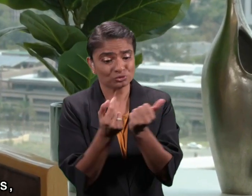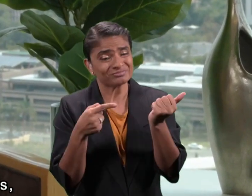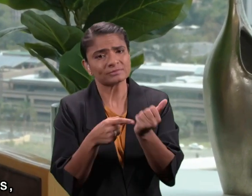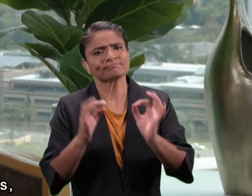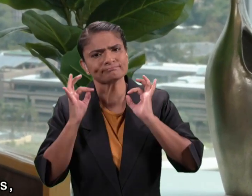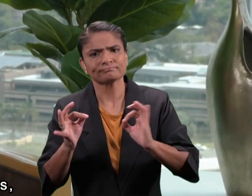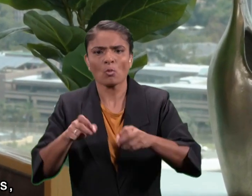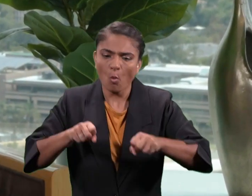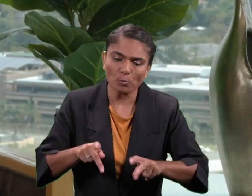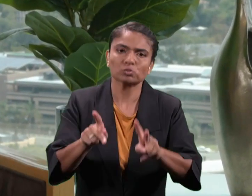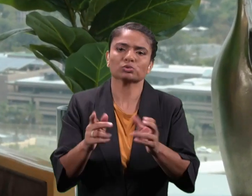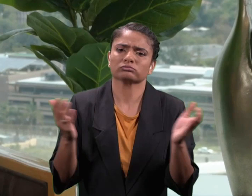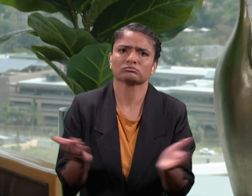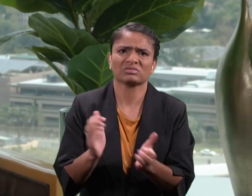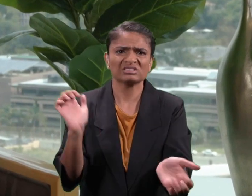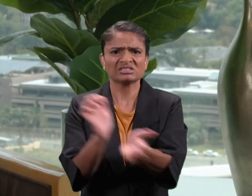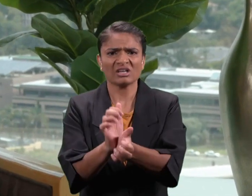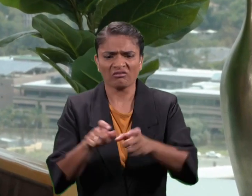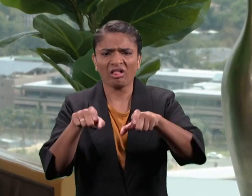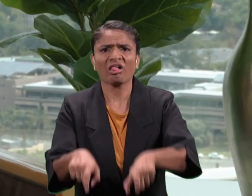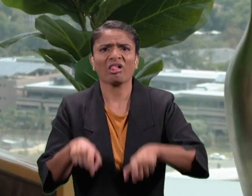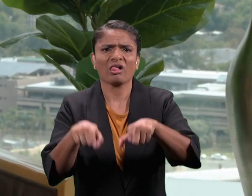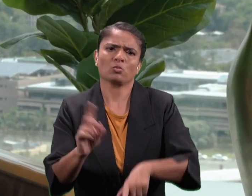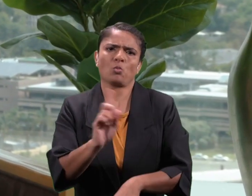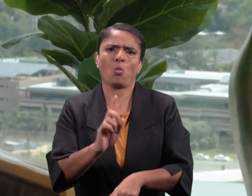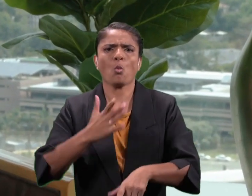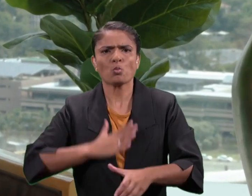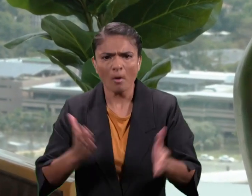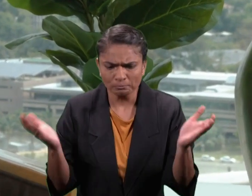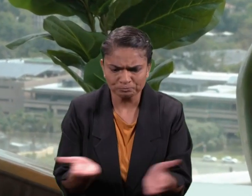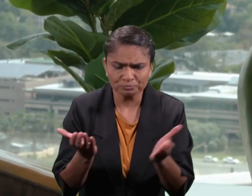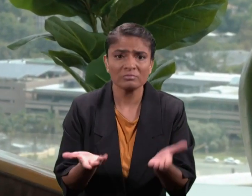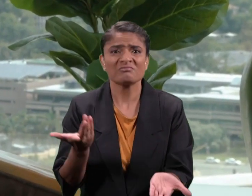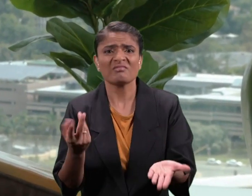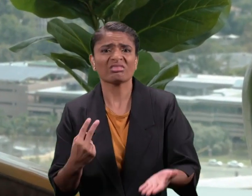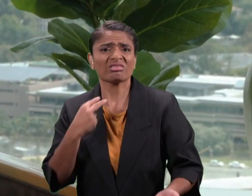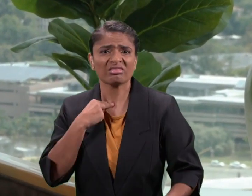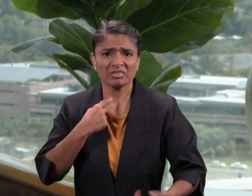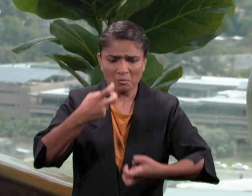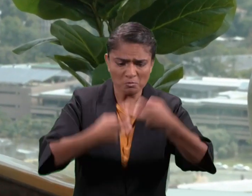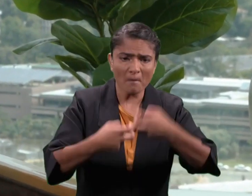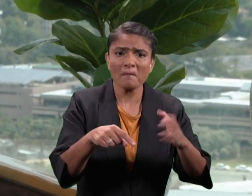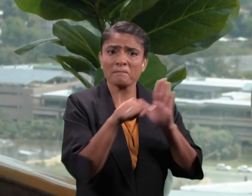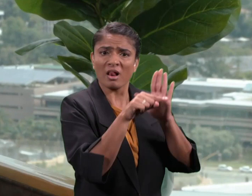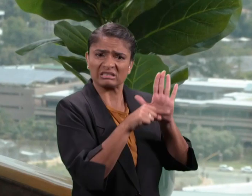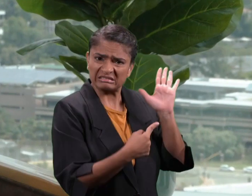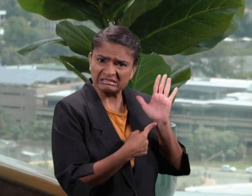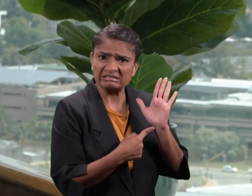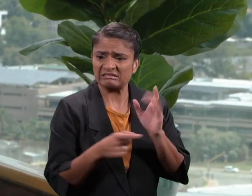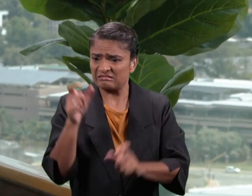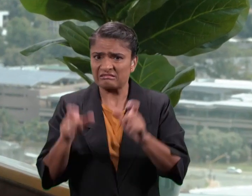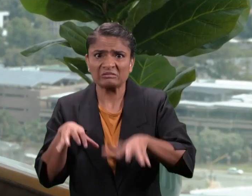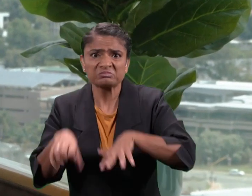is geskep as geleentheid, nie om slawerny te ondersteun nie. So, het iets verkeerd geloop tussen beleidsvoorneme en die hebsug